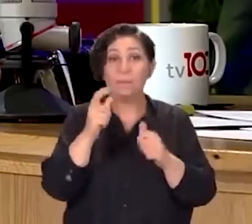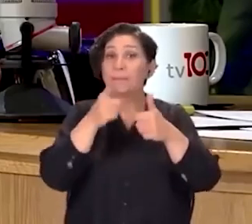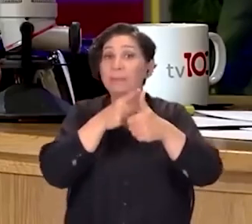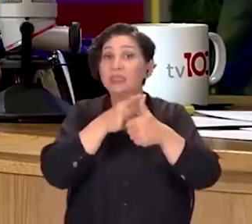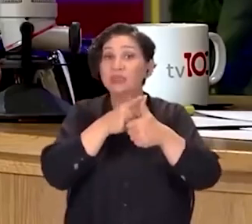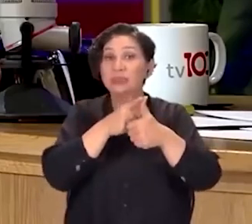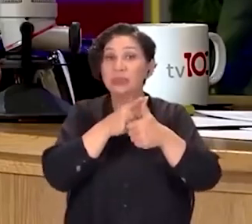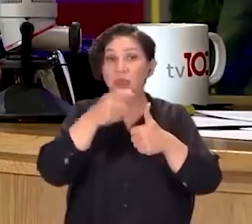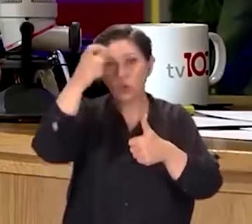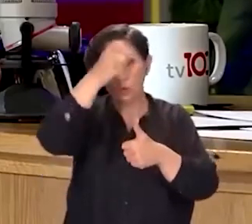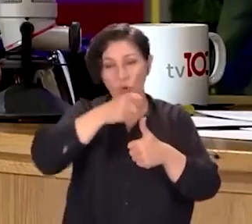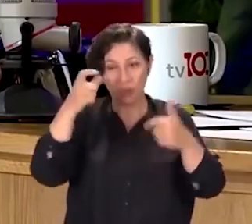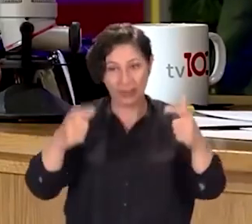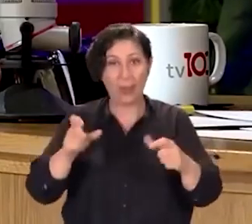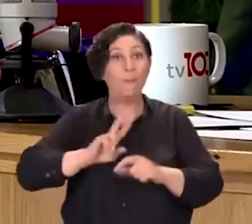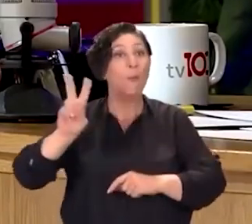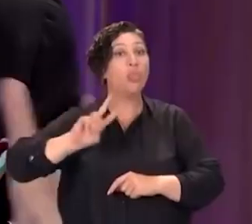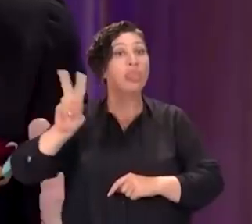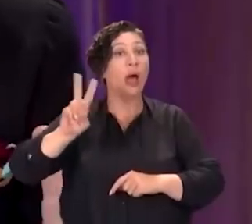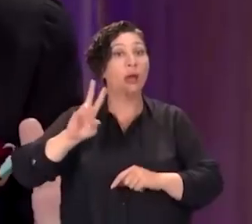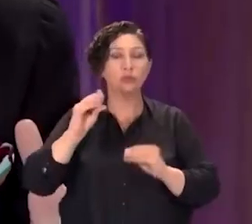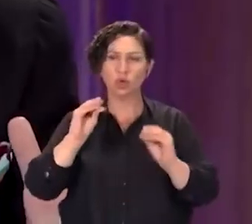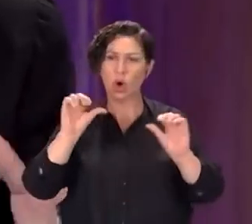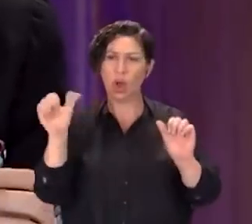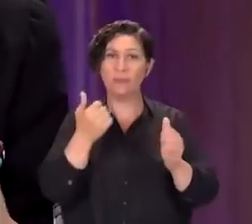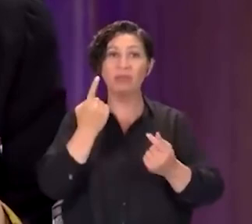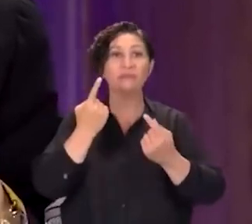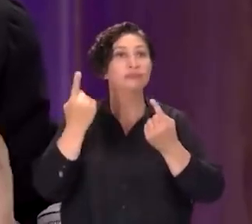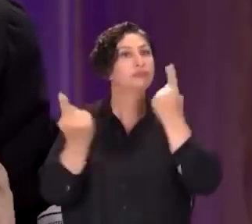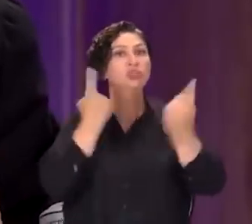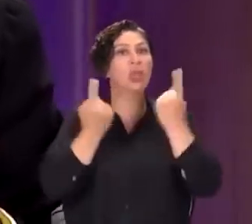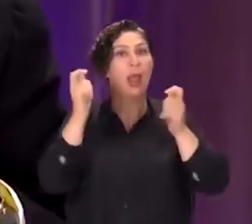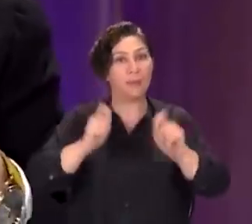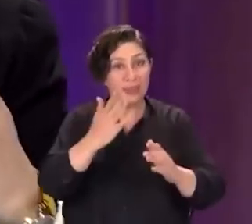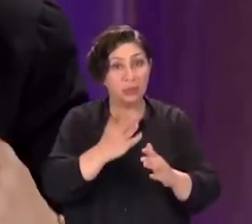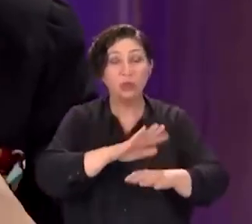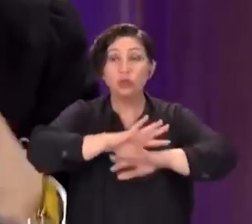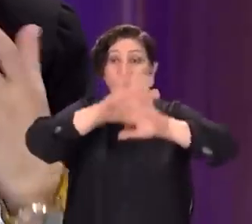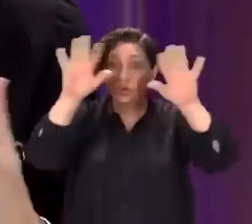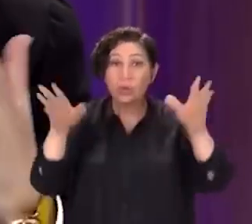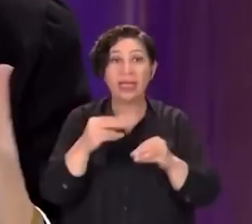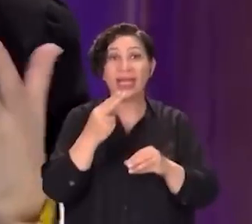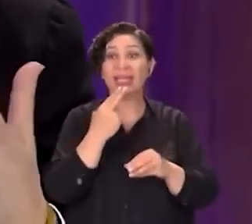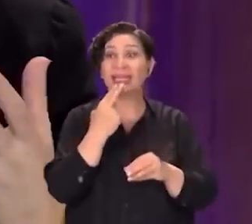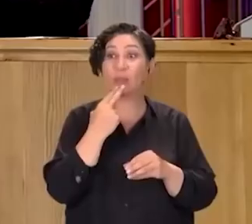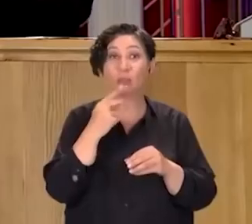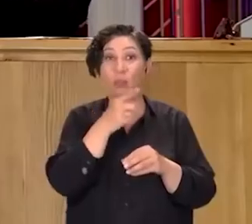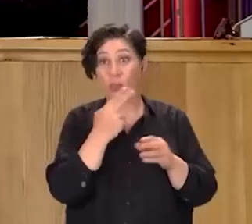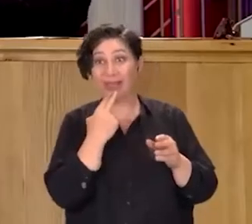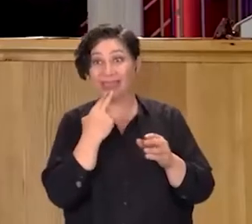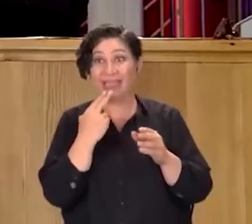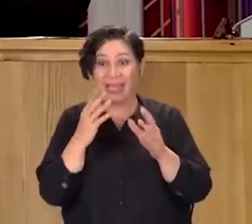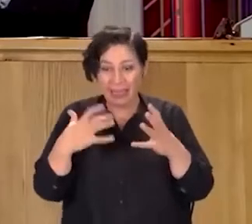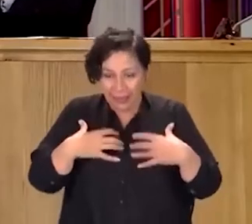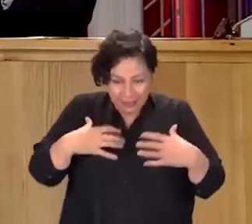Birincisi, Türkiye'de modada çok önemli bir şeyler yaptın. Sonra da bütün bu kadın, tabii ki bu kadın